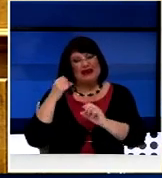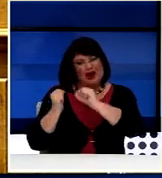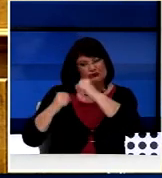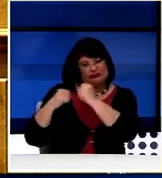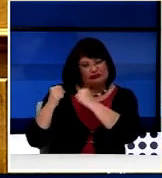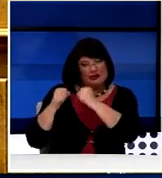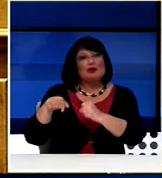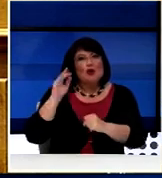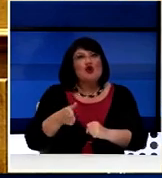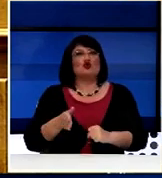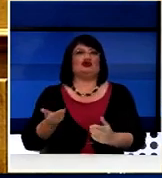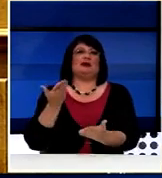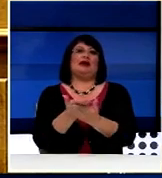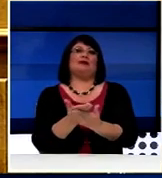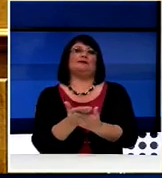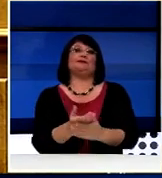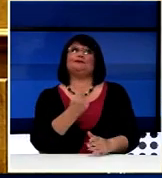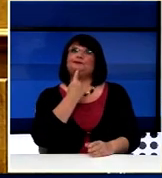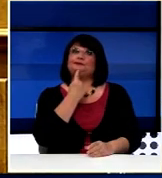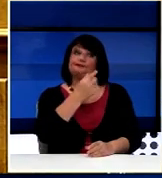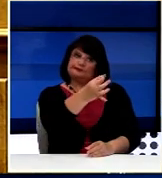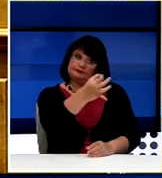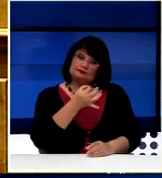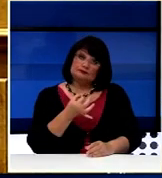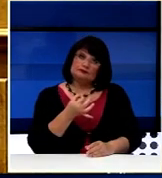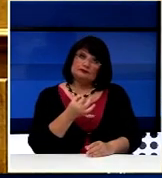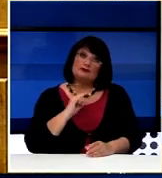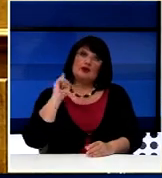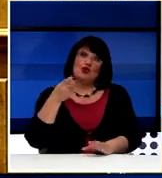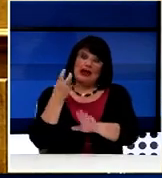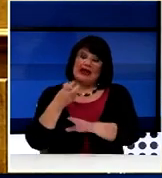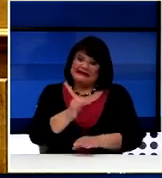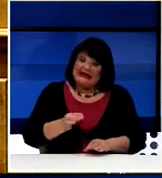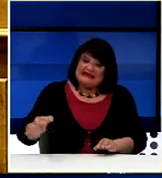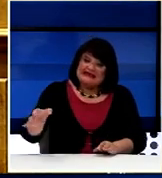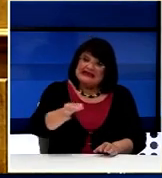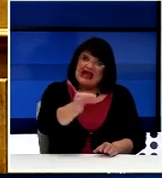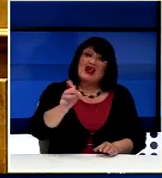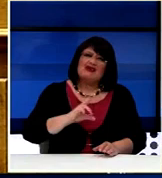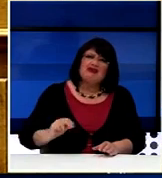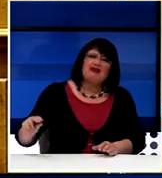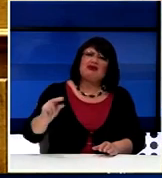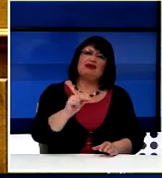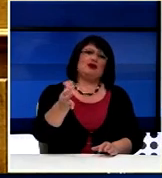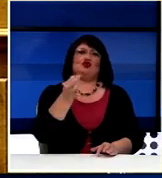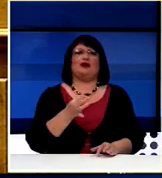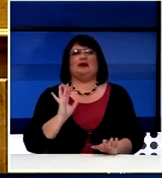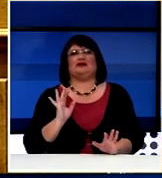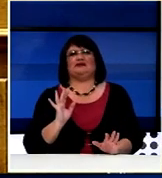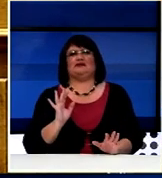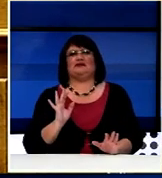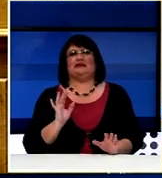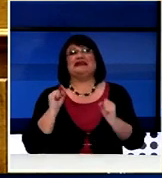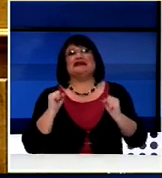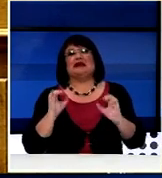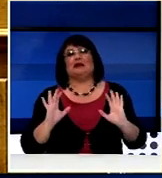καθιέρωσε το δόγμα της πλήρους επίρρειας για όλα τα ελληνικά νησιά στις διαπραγματεύσεις. Και εσείς ήσασταν